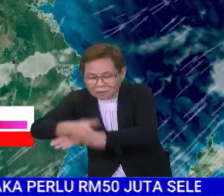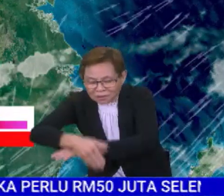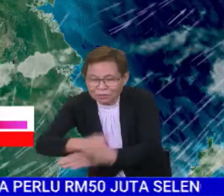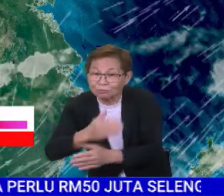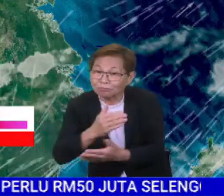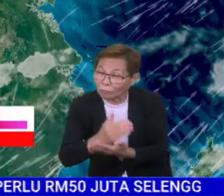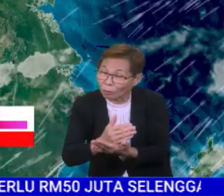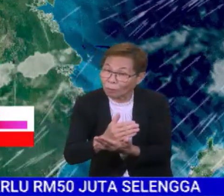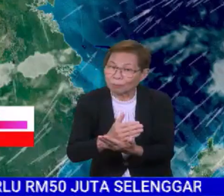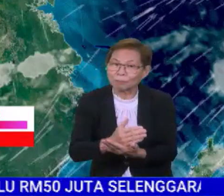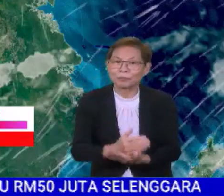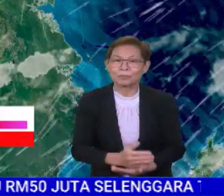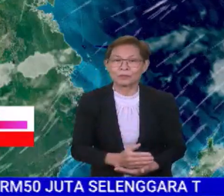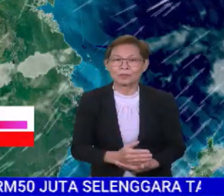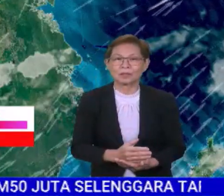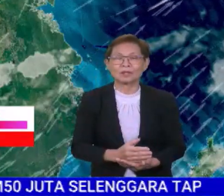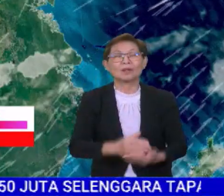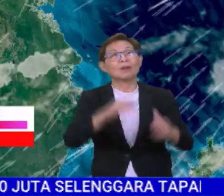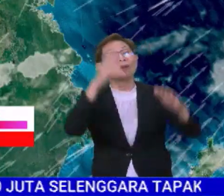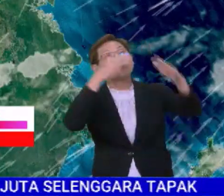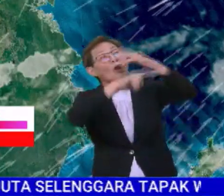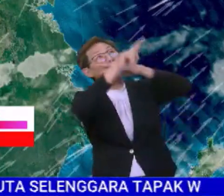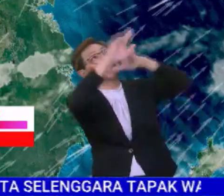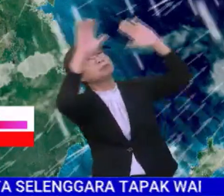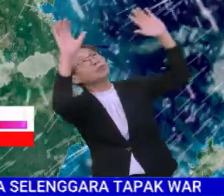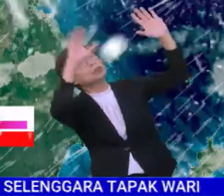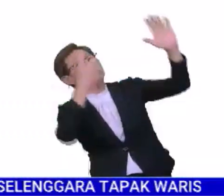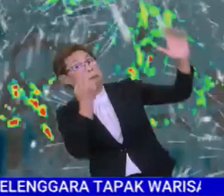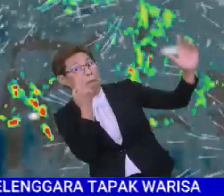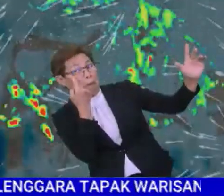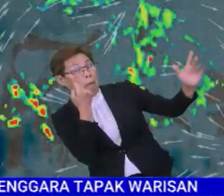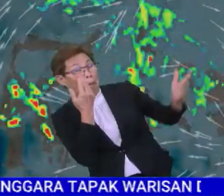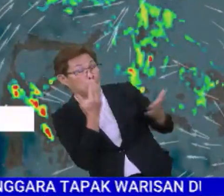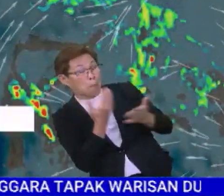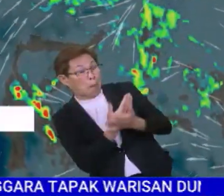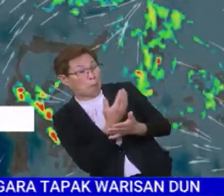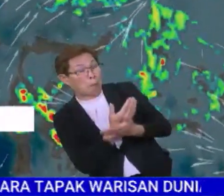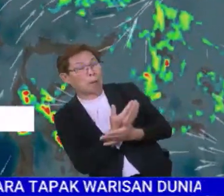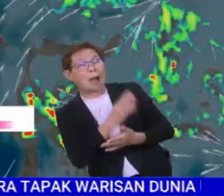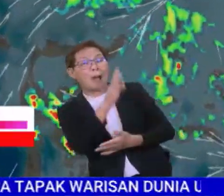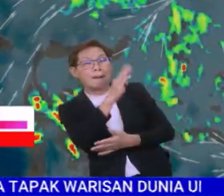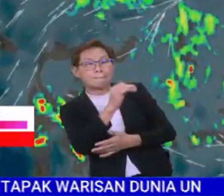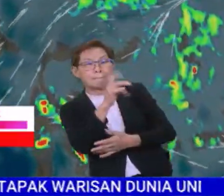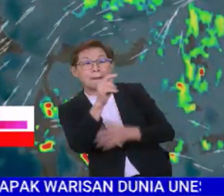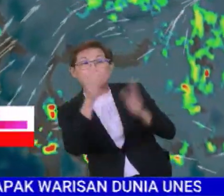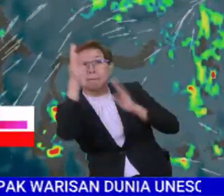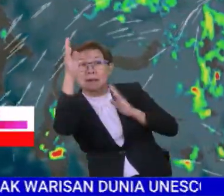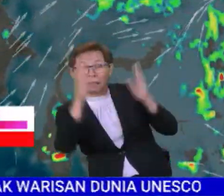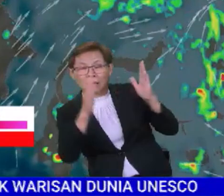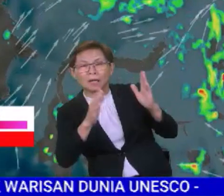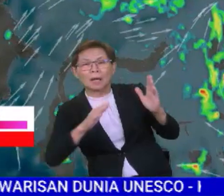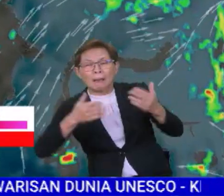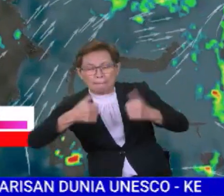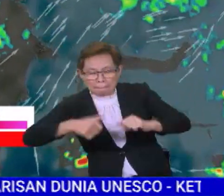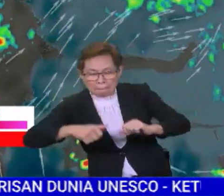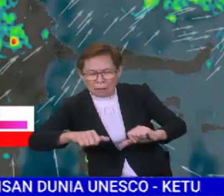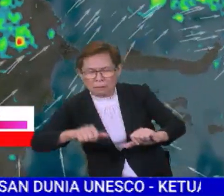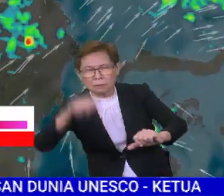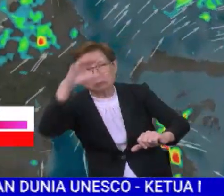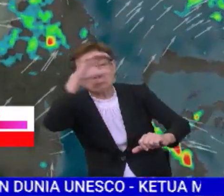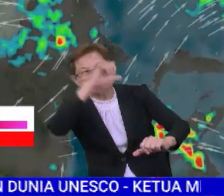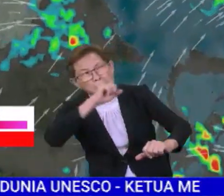nanti. Menerusi model ramalan cuaca yang terkini pula, Jabatan Meteorologi Malaysia masih lagi